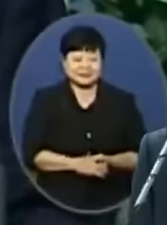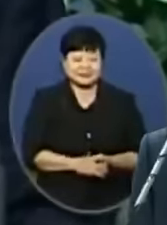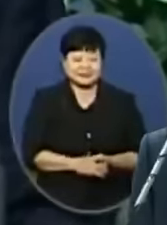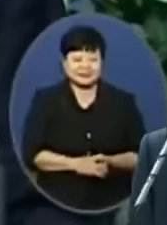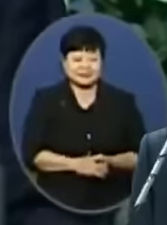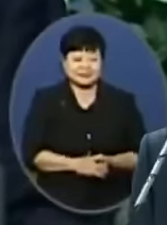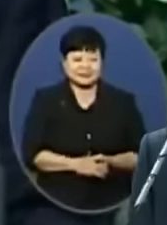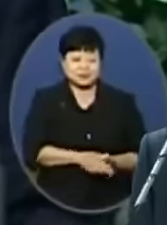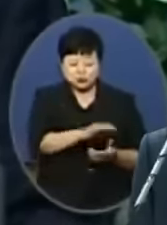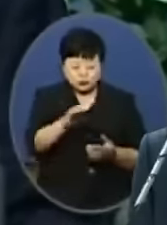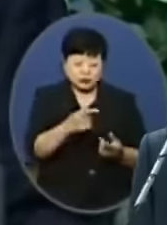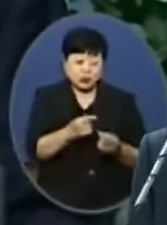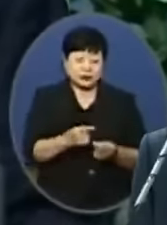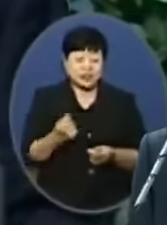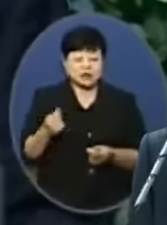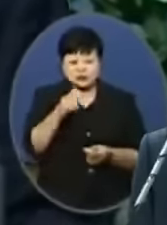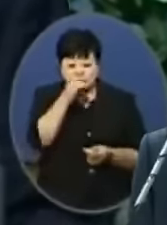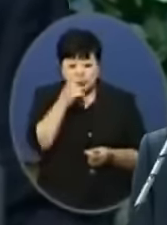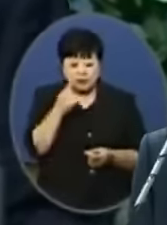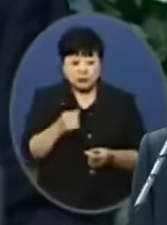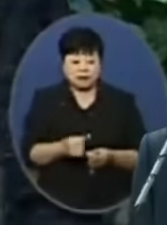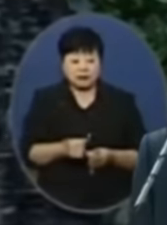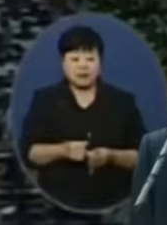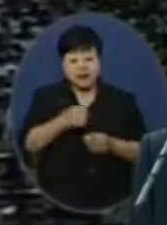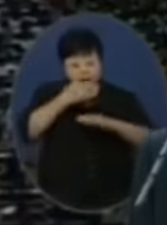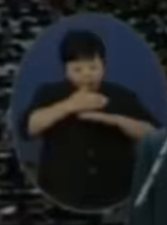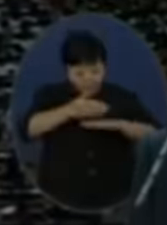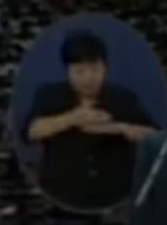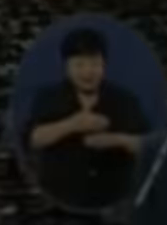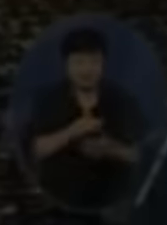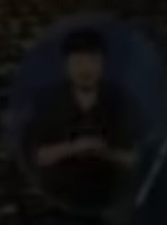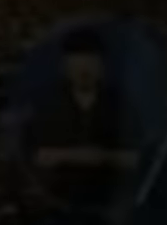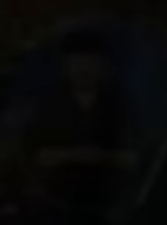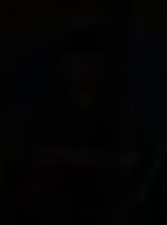말했습니다. 우리도 가지고 있는 것을 감사해야 되는 것입니다.